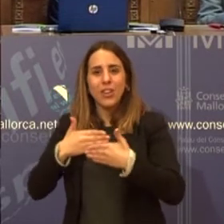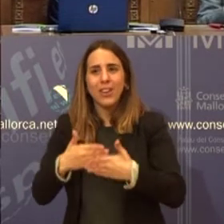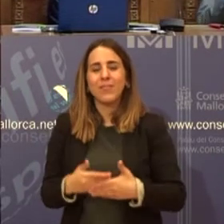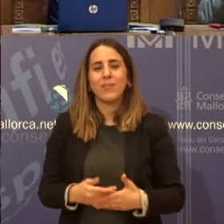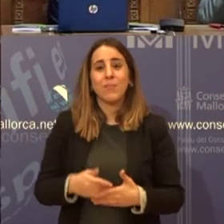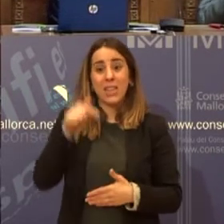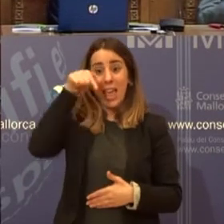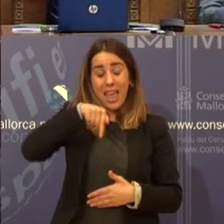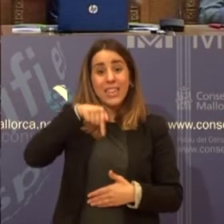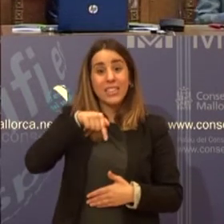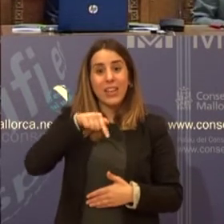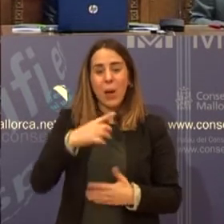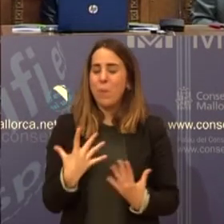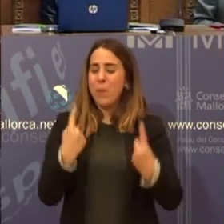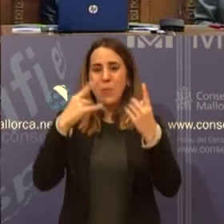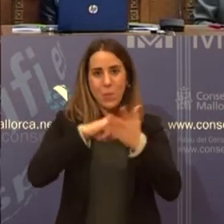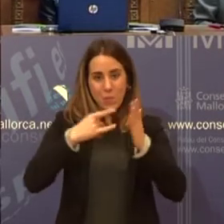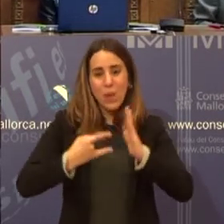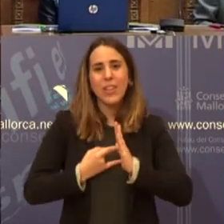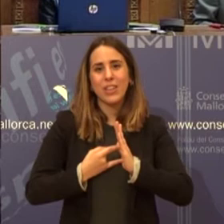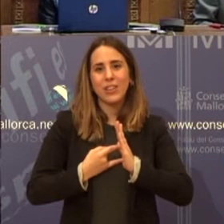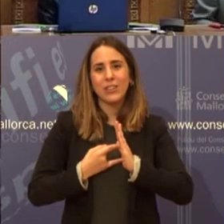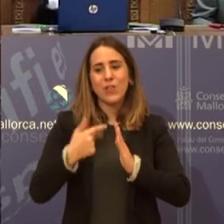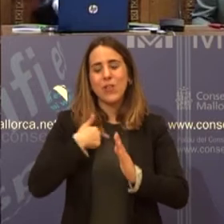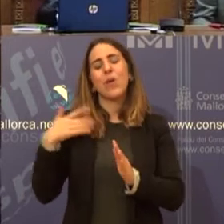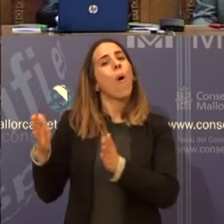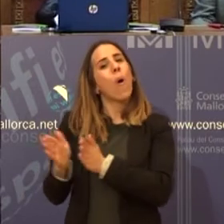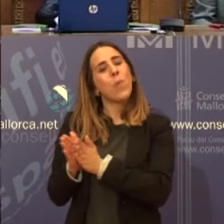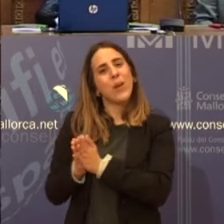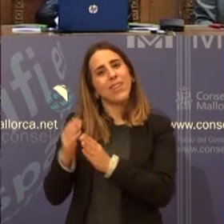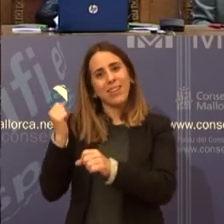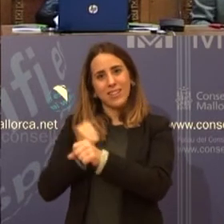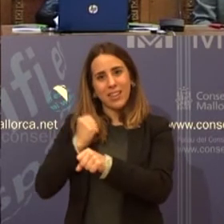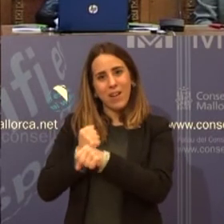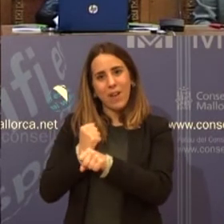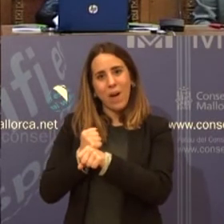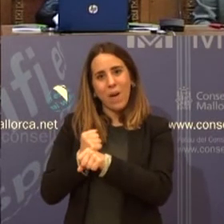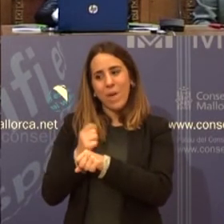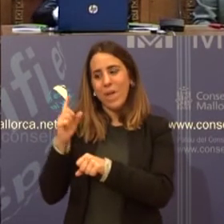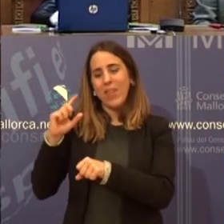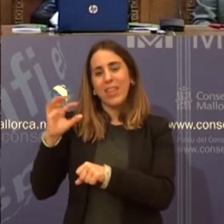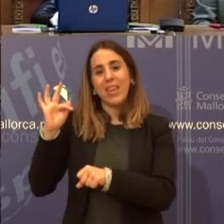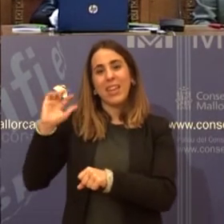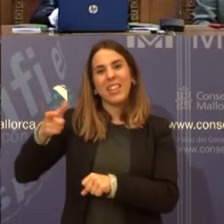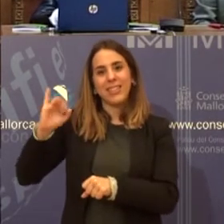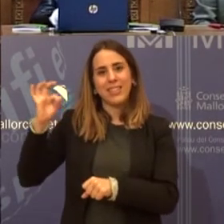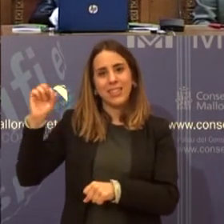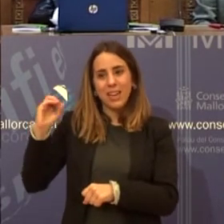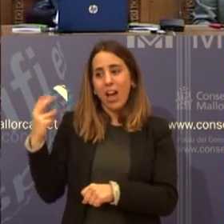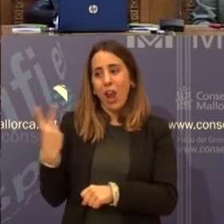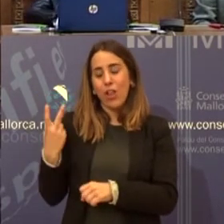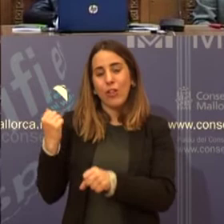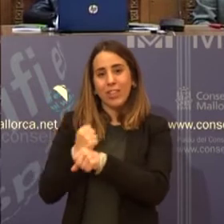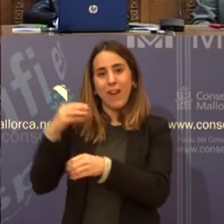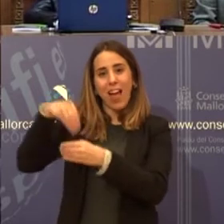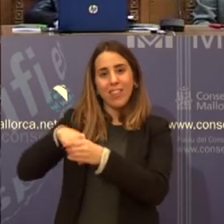Aquest, per nosaltres, és el nostre primer projecte. Jo soc companya de feina de Natxisca Estrany, totes